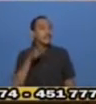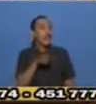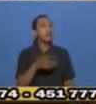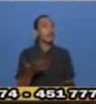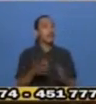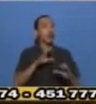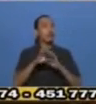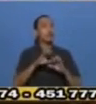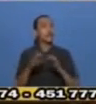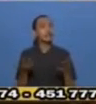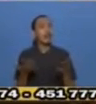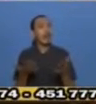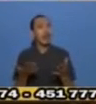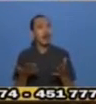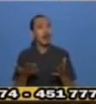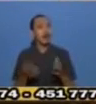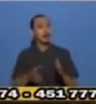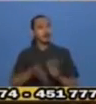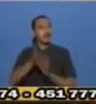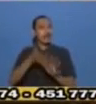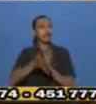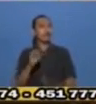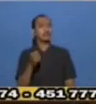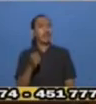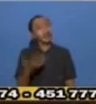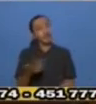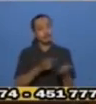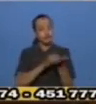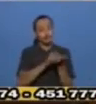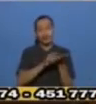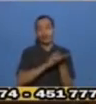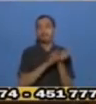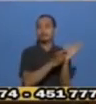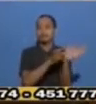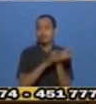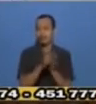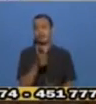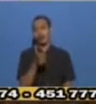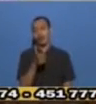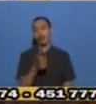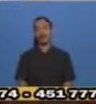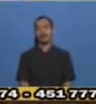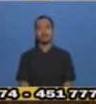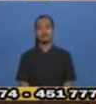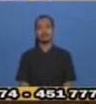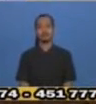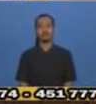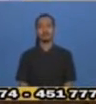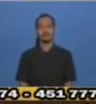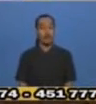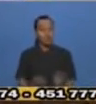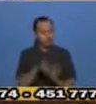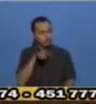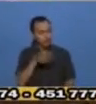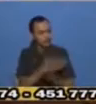memaksakan diri untuk harus bicara dan sebagainya. Jadi harus ada teknik-teknik yang harus diberikan. Kalau misalnya dia